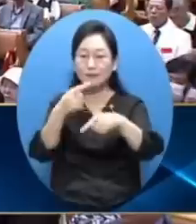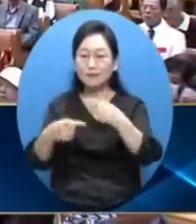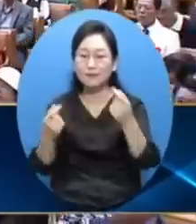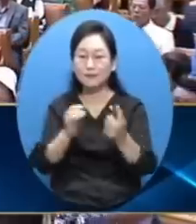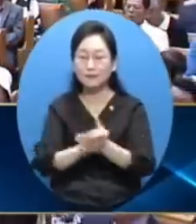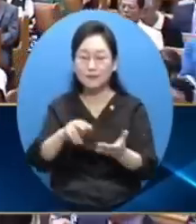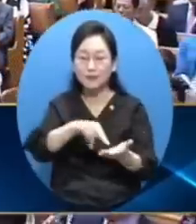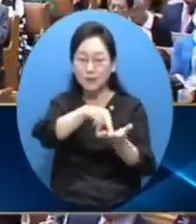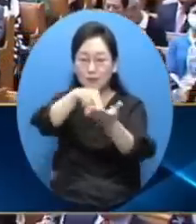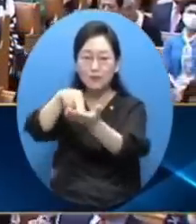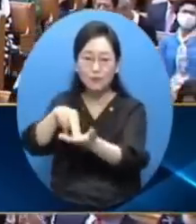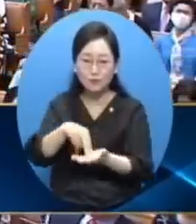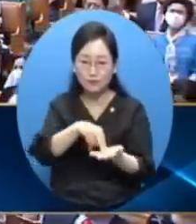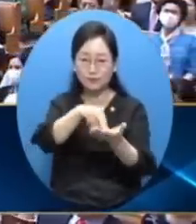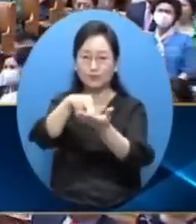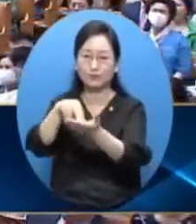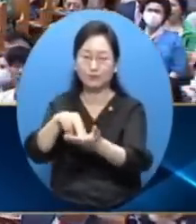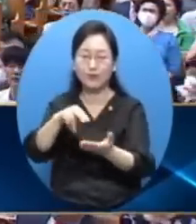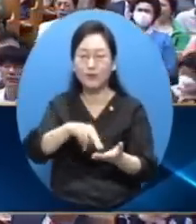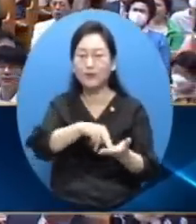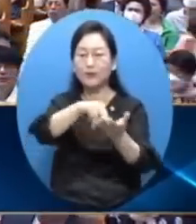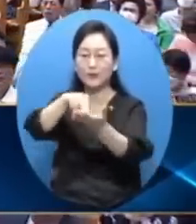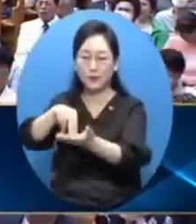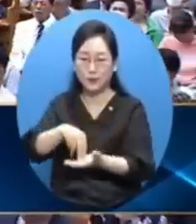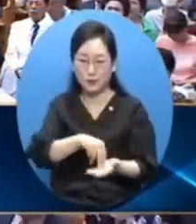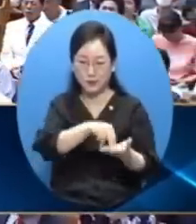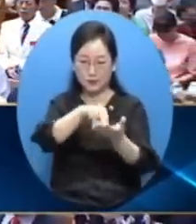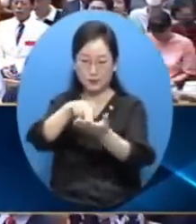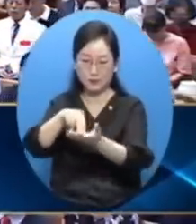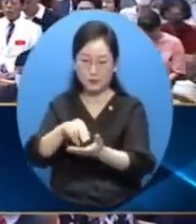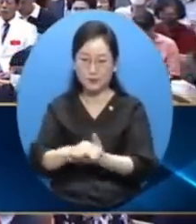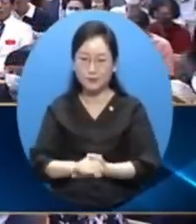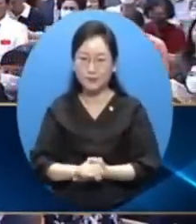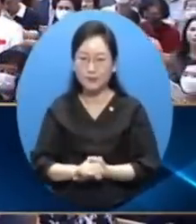바랍니다. 외로움. 외로움.